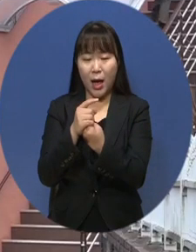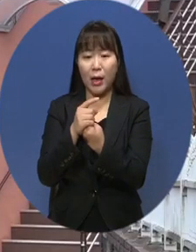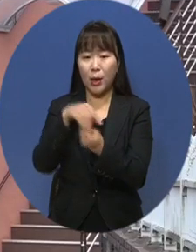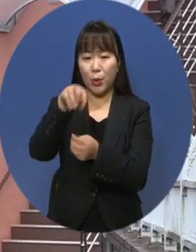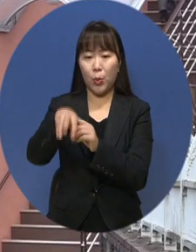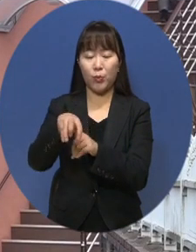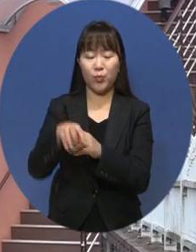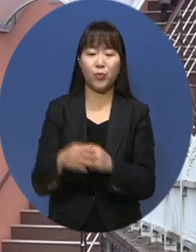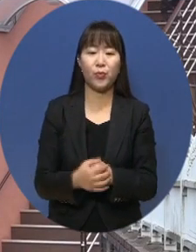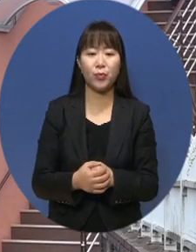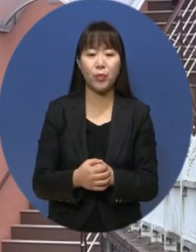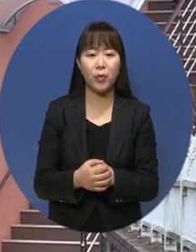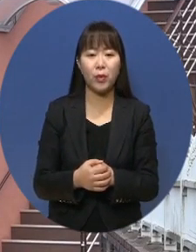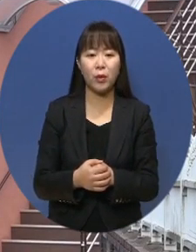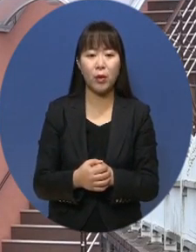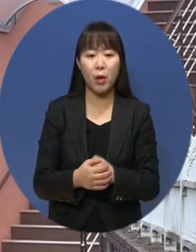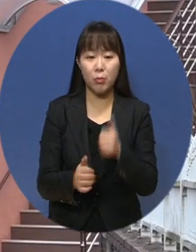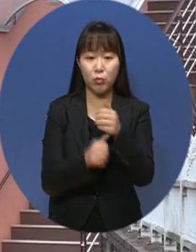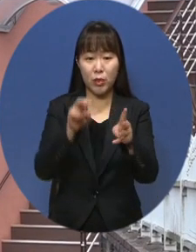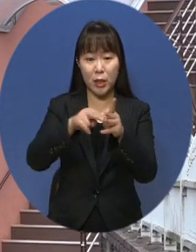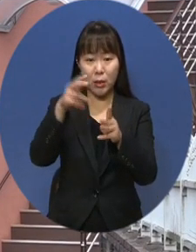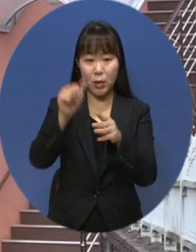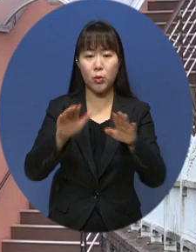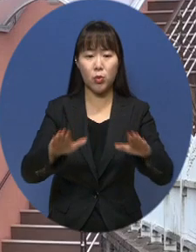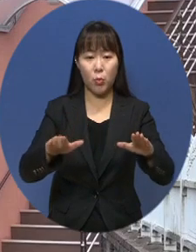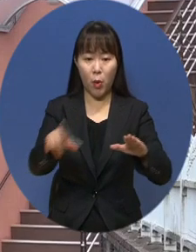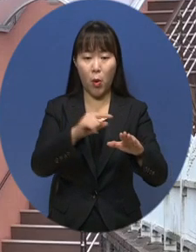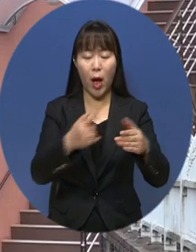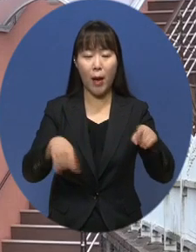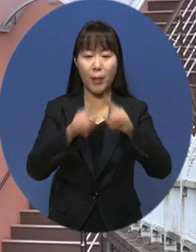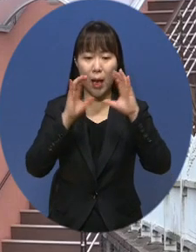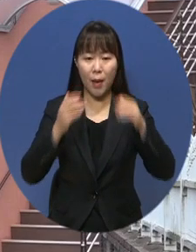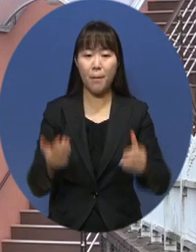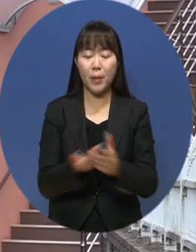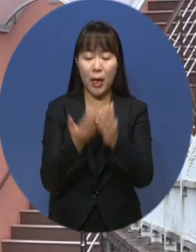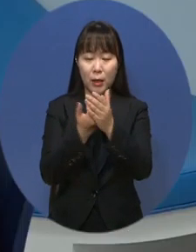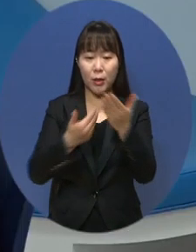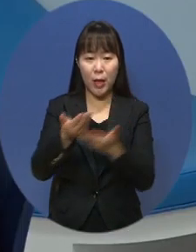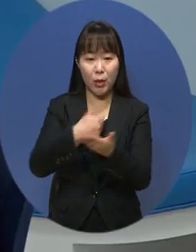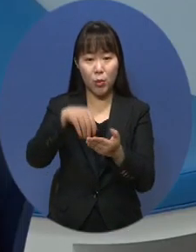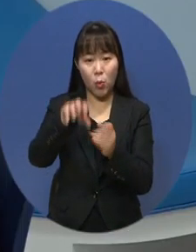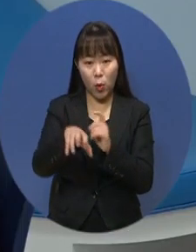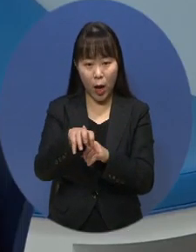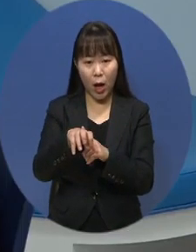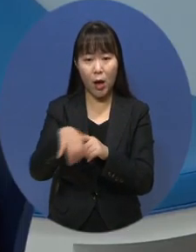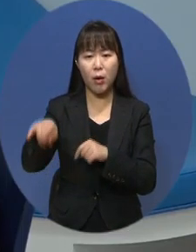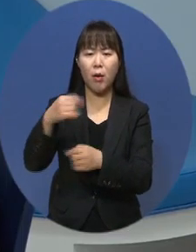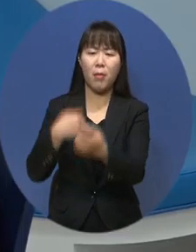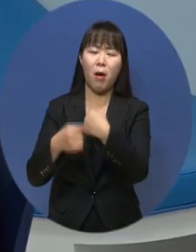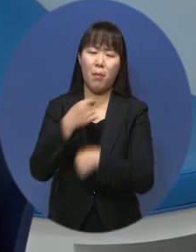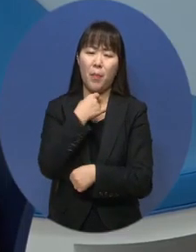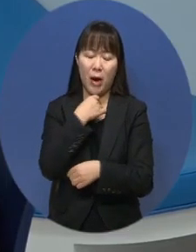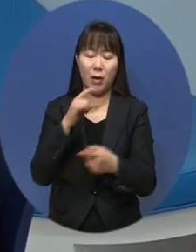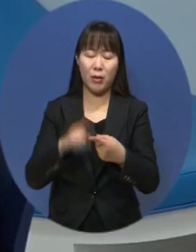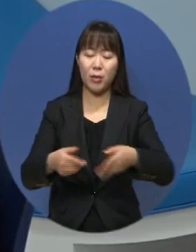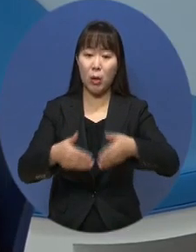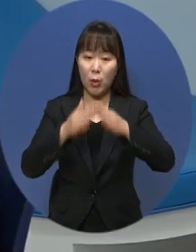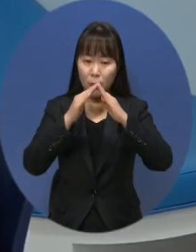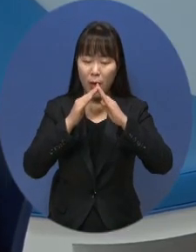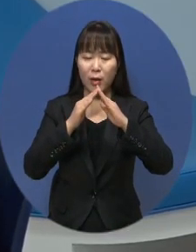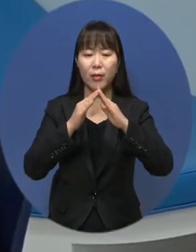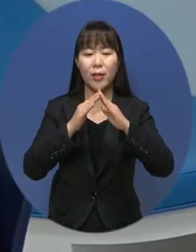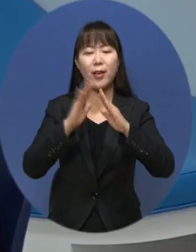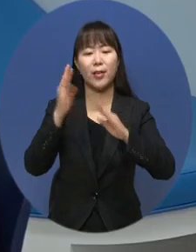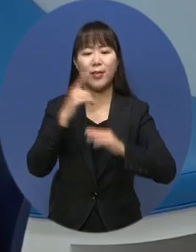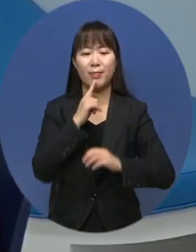거점형으로 이 부센터장은 이번 권역형 공동육아 나눔터가 수요자 요구에 의해 설립된 점을